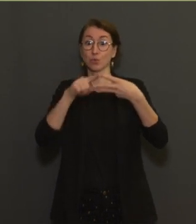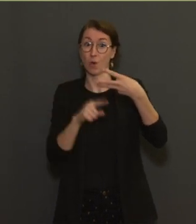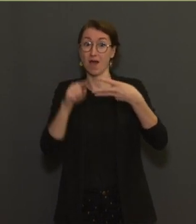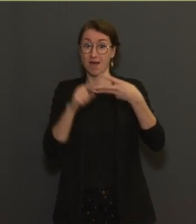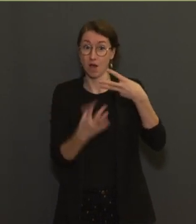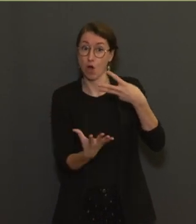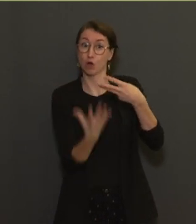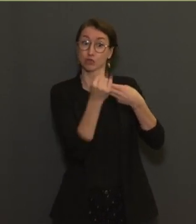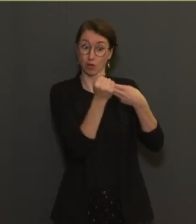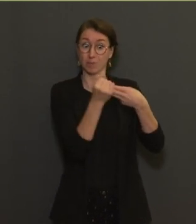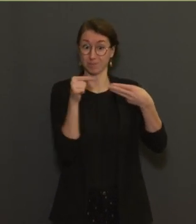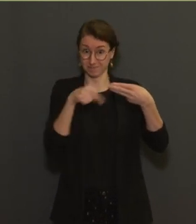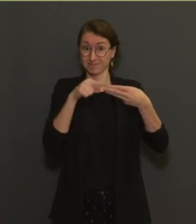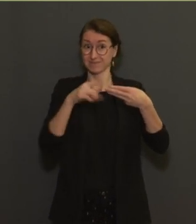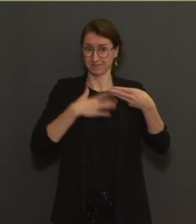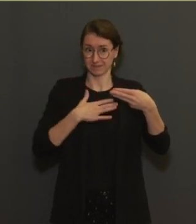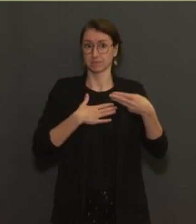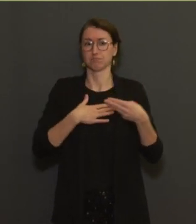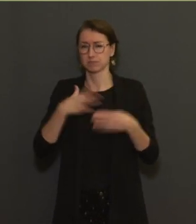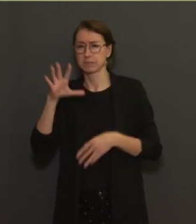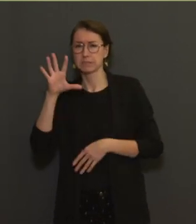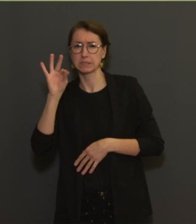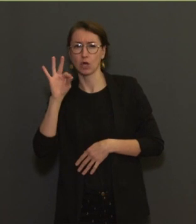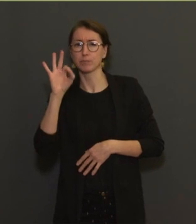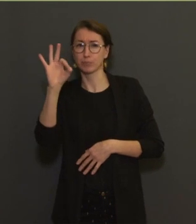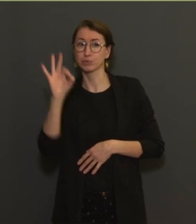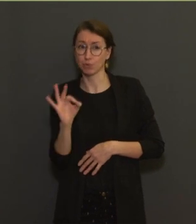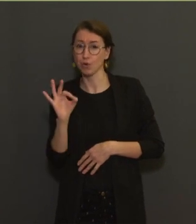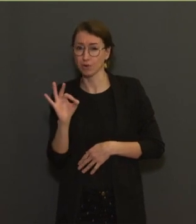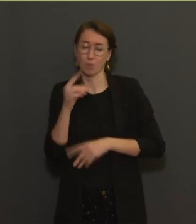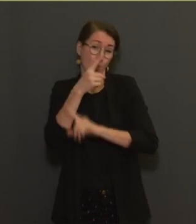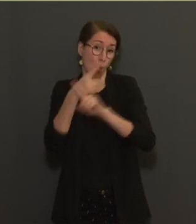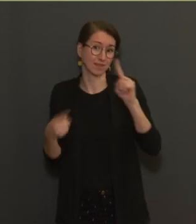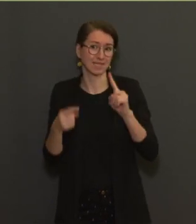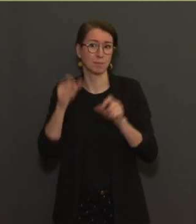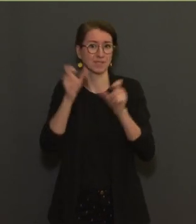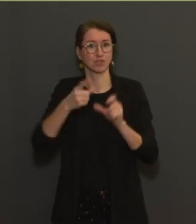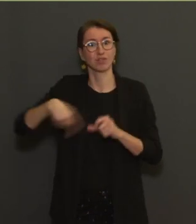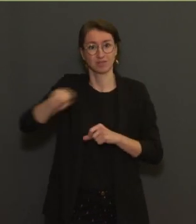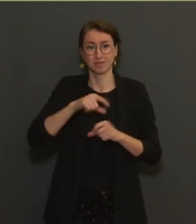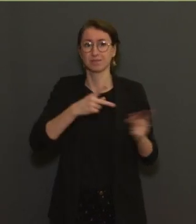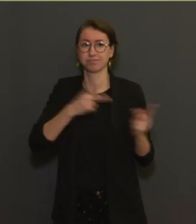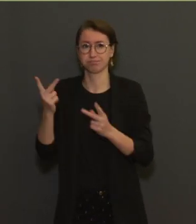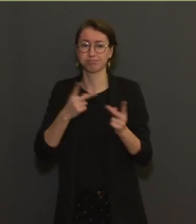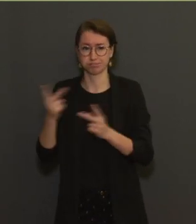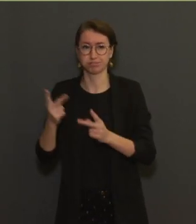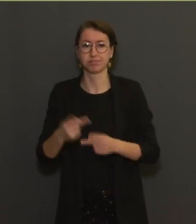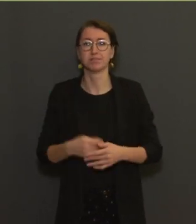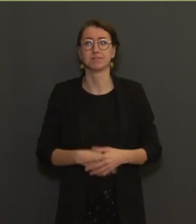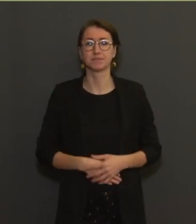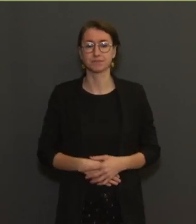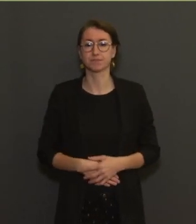grosse moitié de l'ensemble des cas. On était à un peu plus de 60% la semaine passée. Par ailleurs, on a à peu près 10%